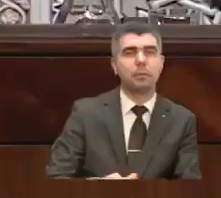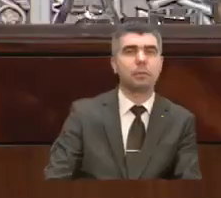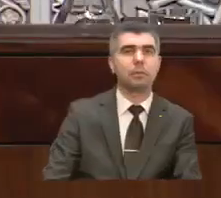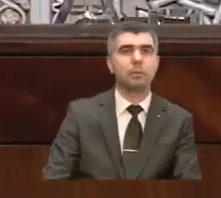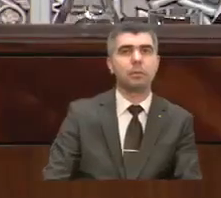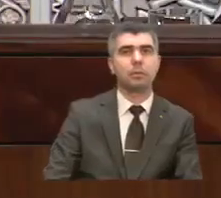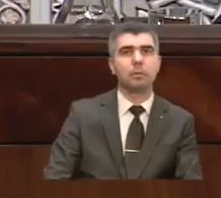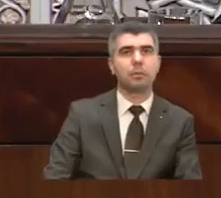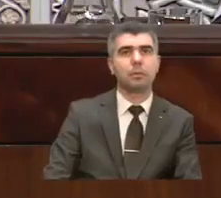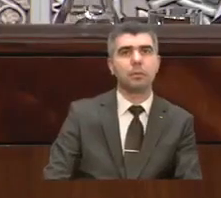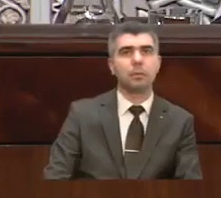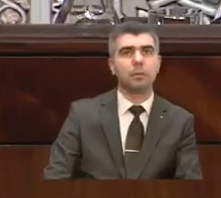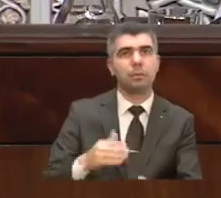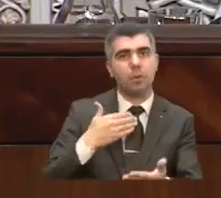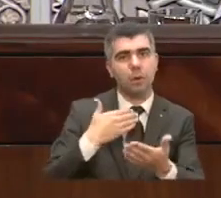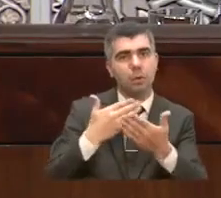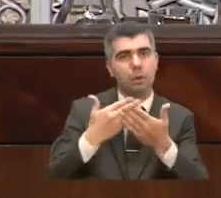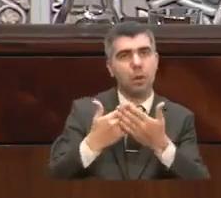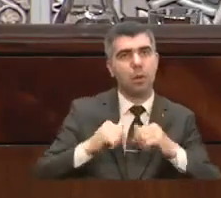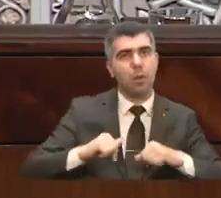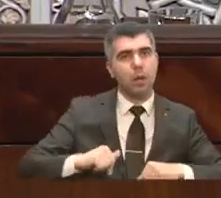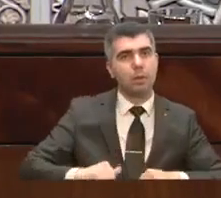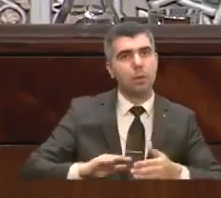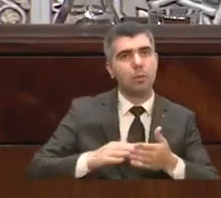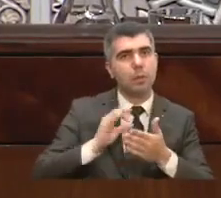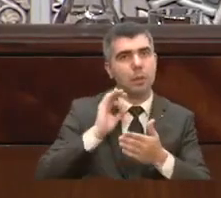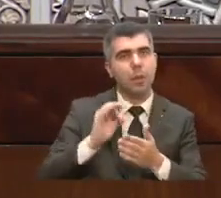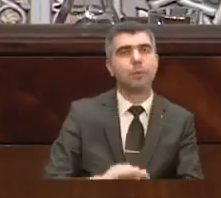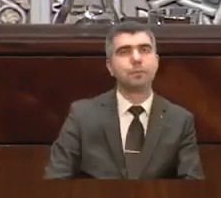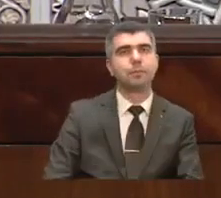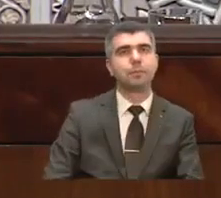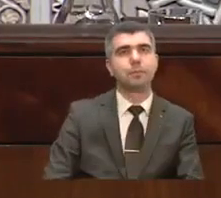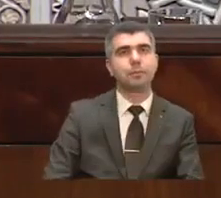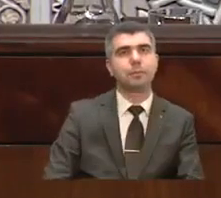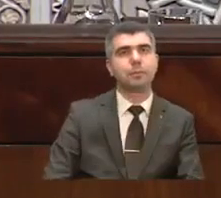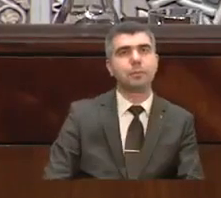شكرا للسيد كاتب الدوله على حسن مساهمتكم في هذه الجلسه، وسنرفعها